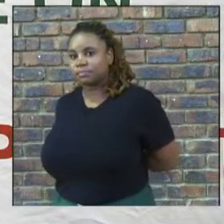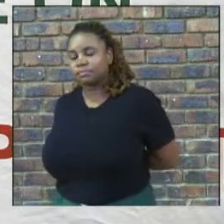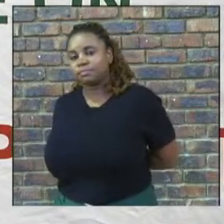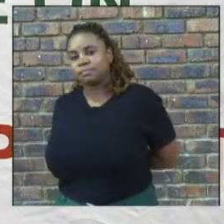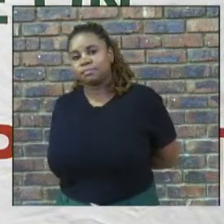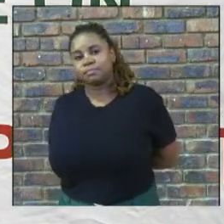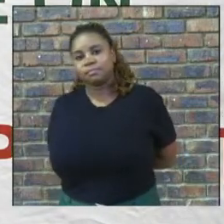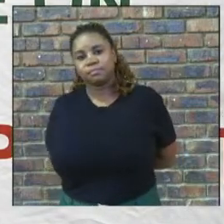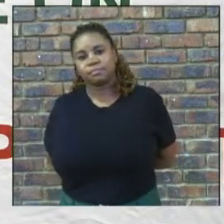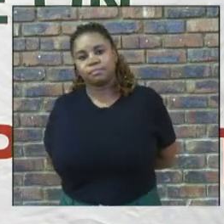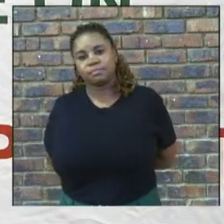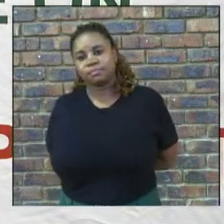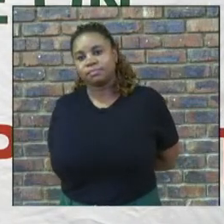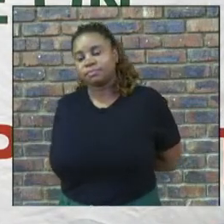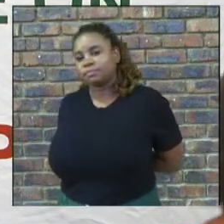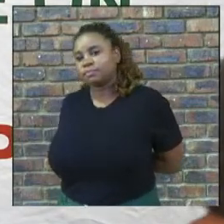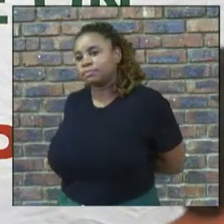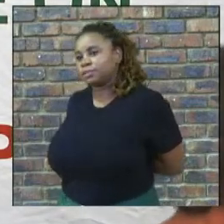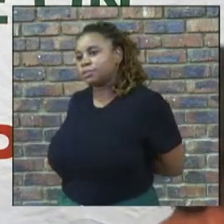tseleng tse re di kenang.